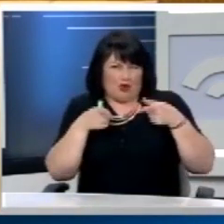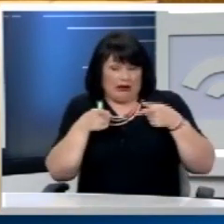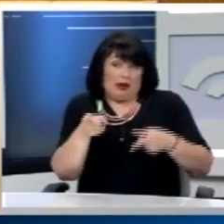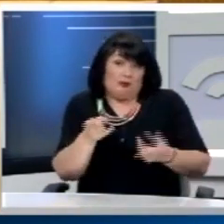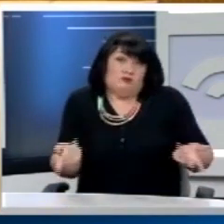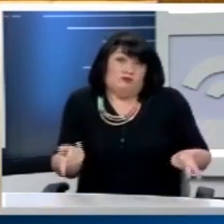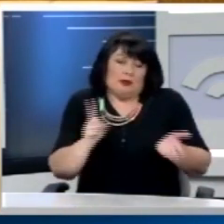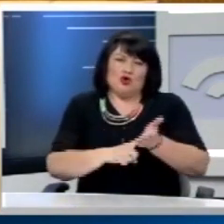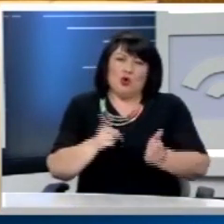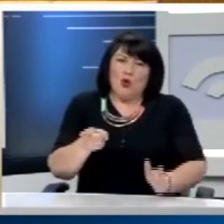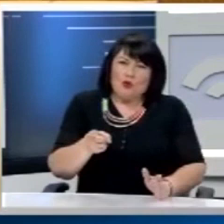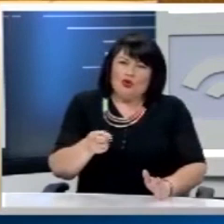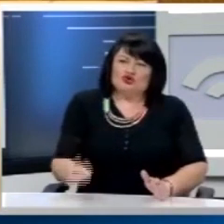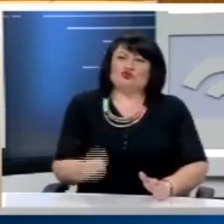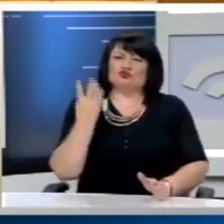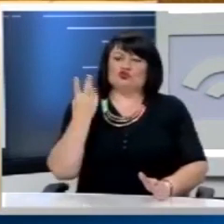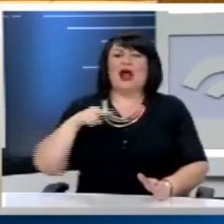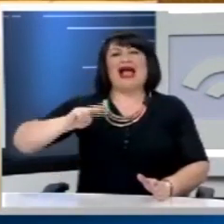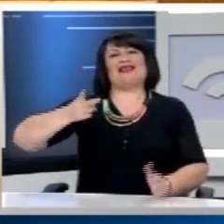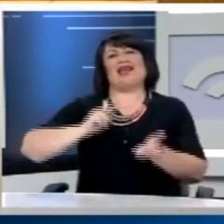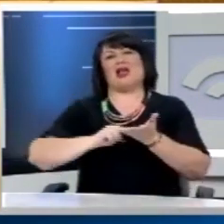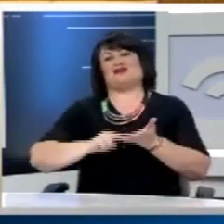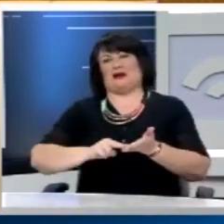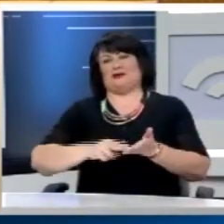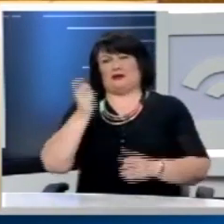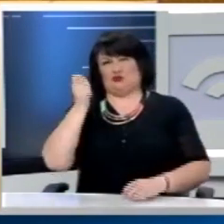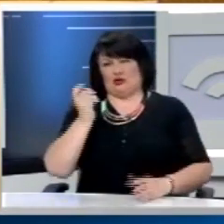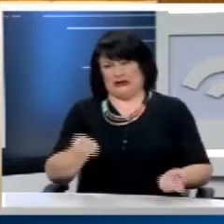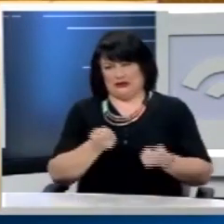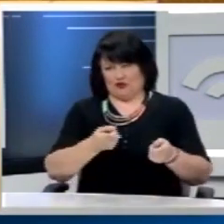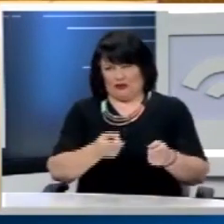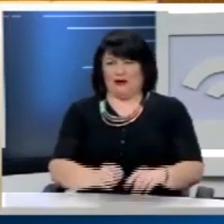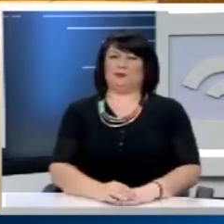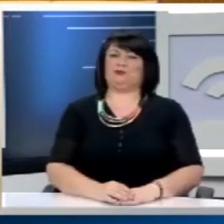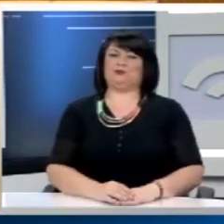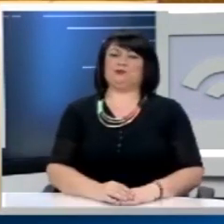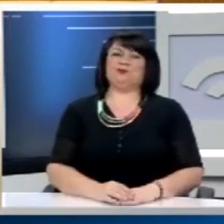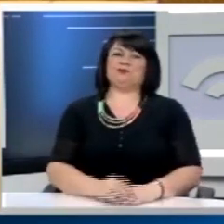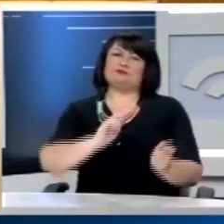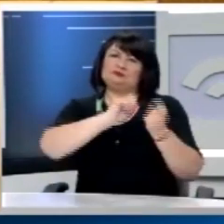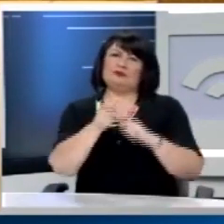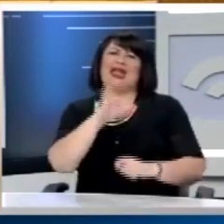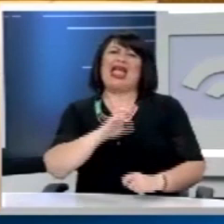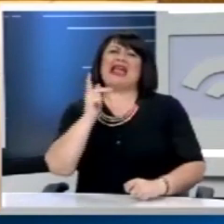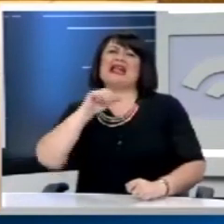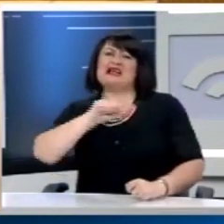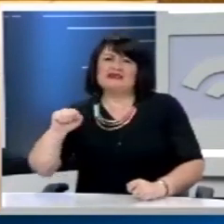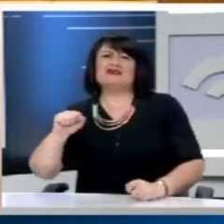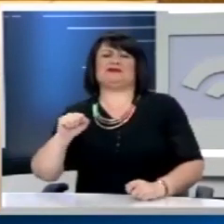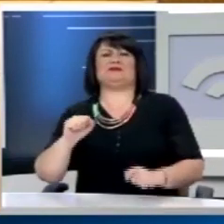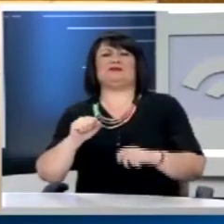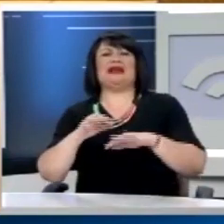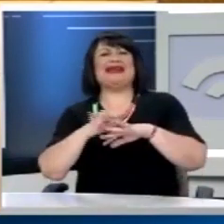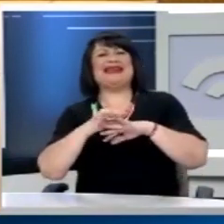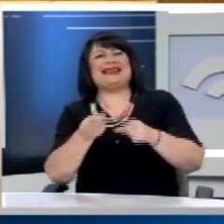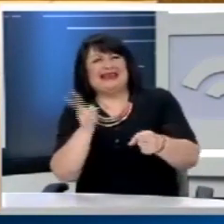Δημοκρατίας για τις νέες αντιασφαλιστικές της πολιτικές. Την αποκατάσταση του ΕΚΑΣ, των συντάξεων χειρίας